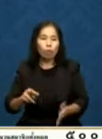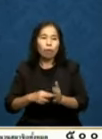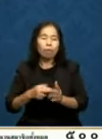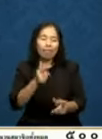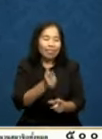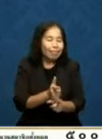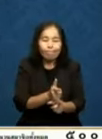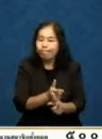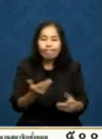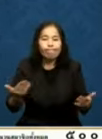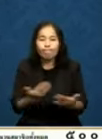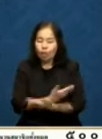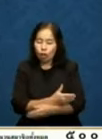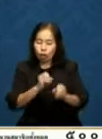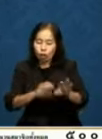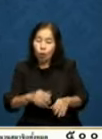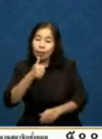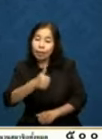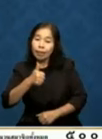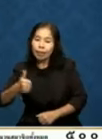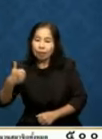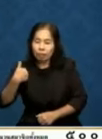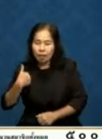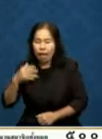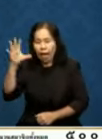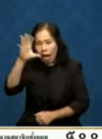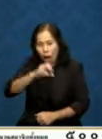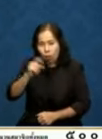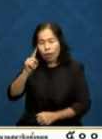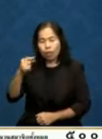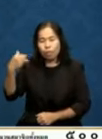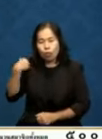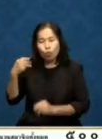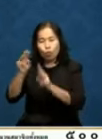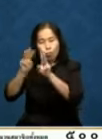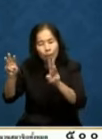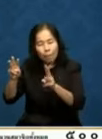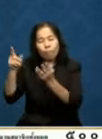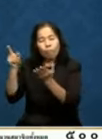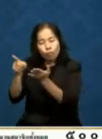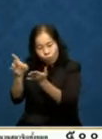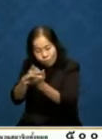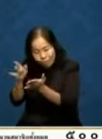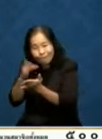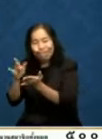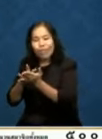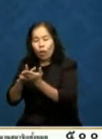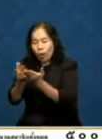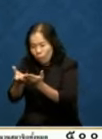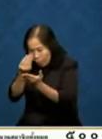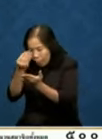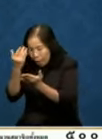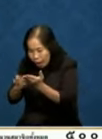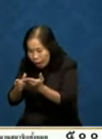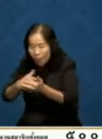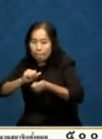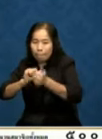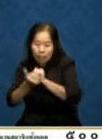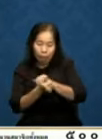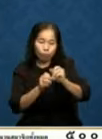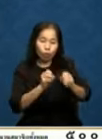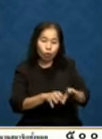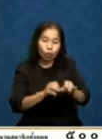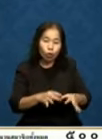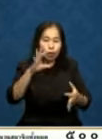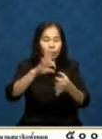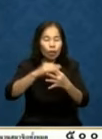parenting แล้วค่ะเขาพยายามหาความรู้วิธีการและนำวิธีการนั้นมาปรับใช้ในการเลี้ยงดูบุตรของเขาอบรมลูกเชิงจิตวิ